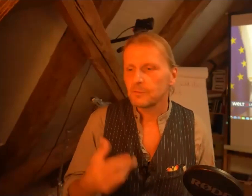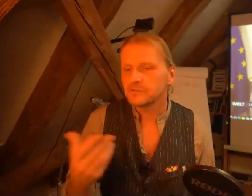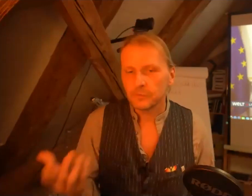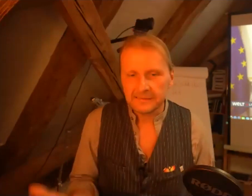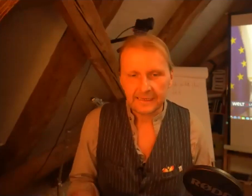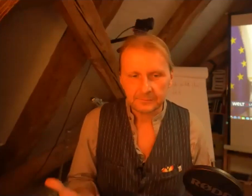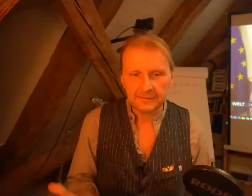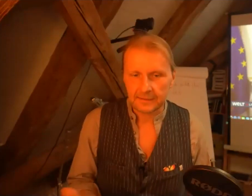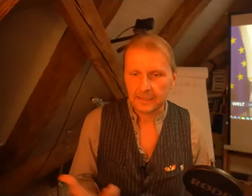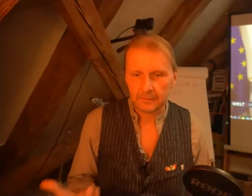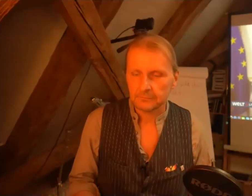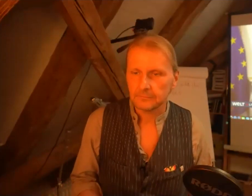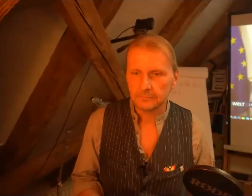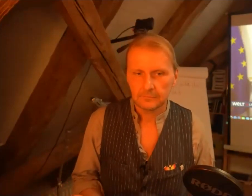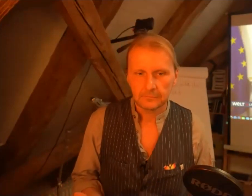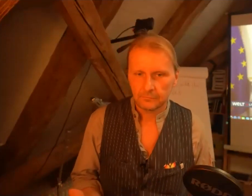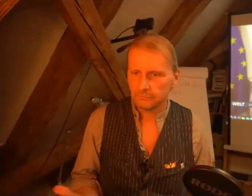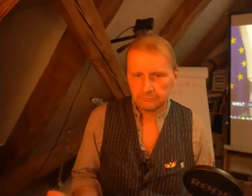Aber wir müssen auch Mitleid mit denen haben.